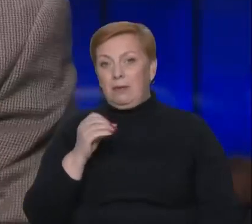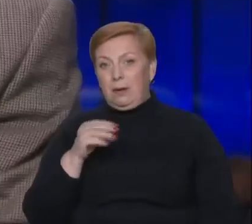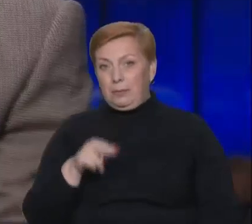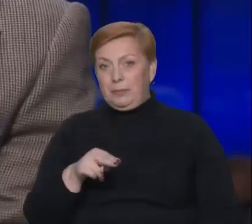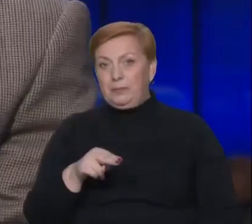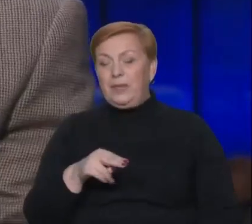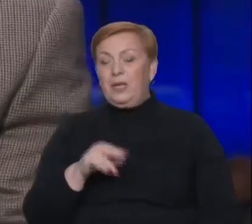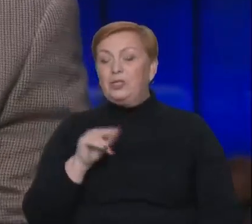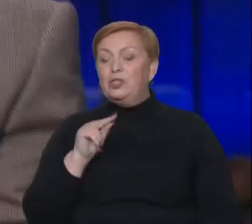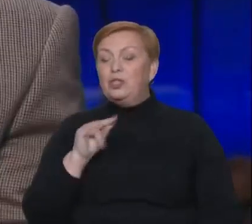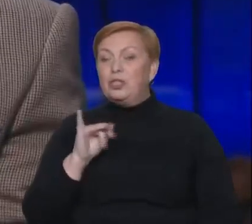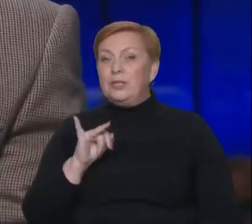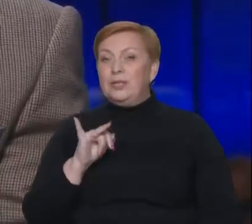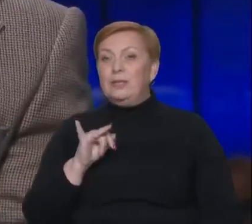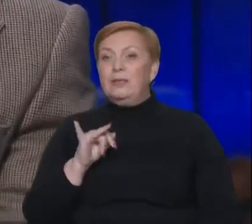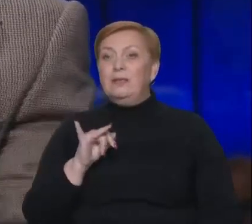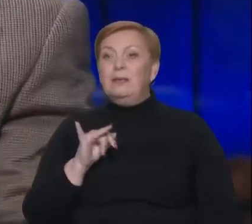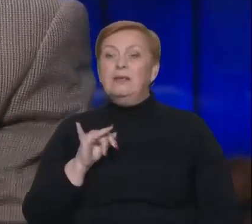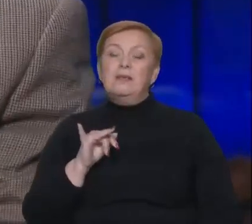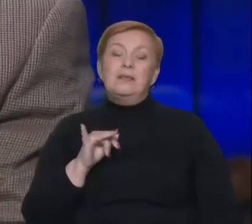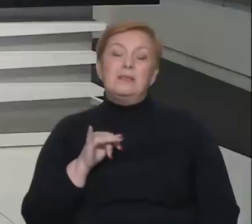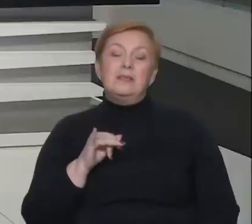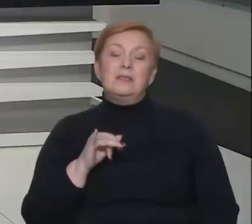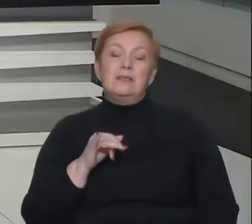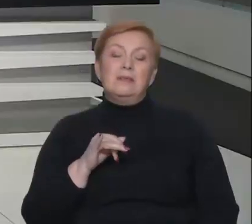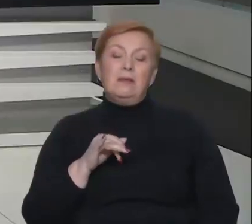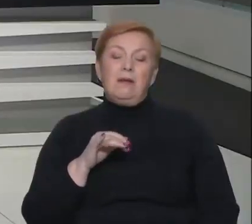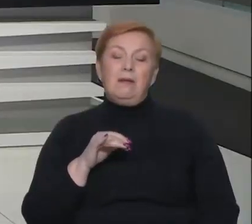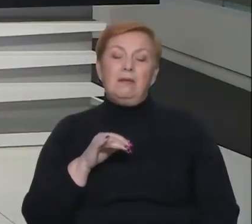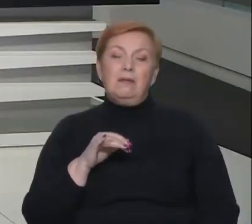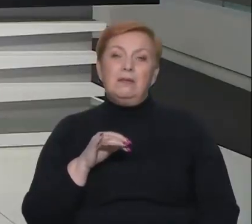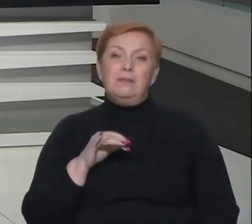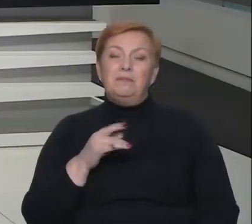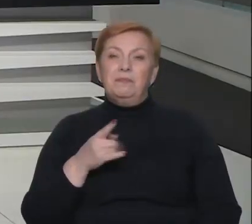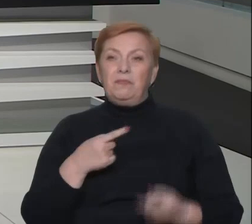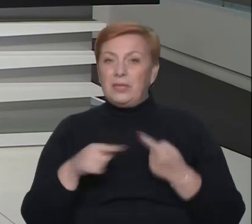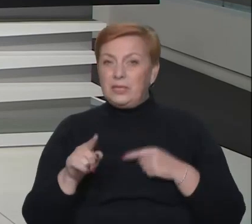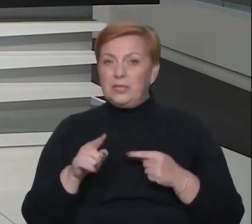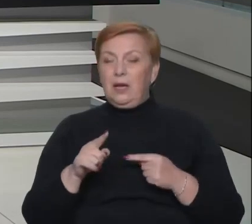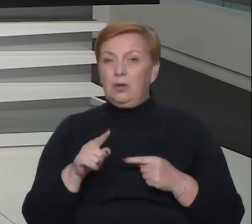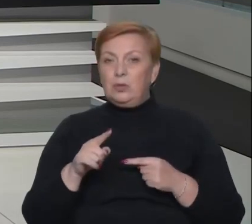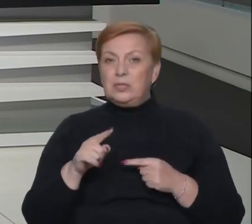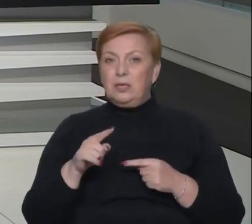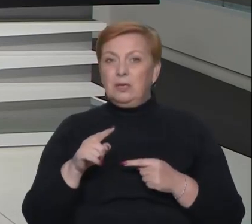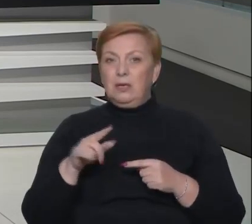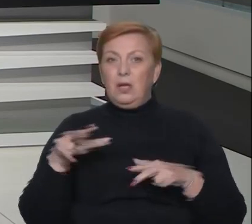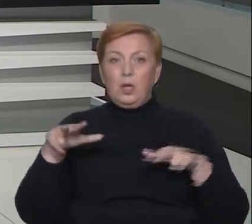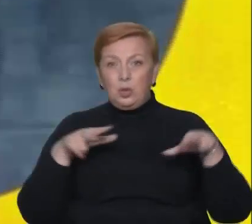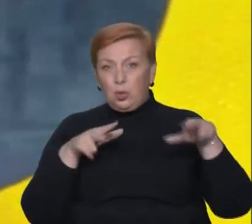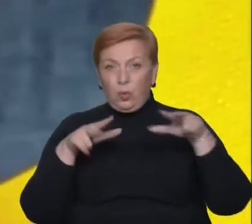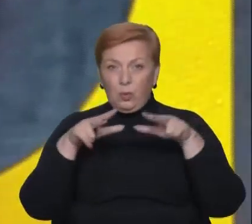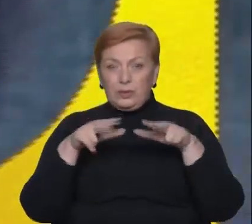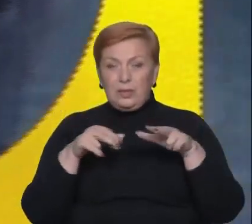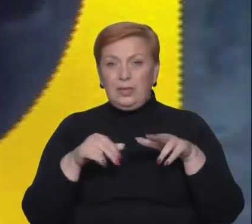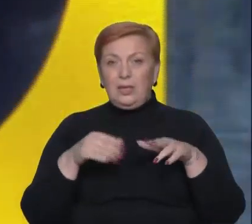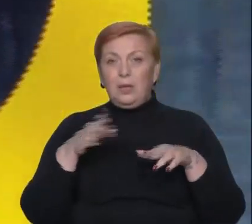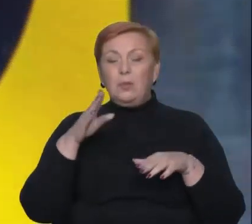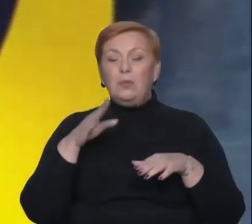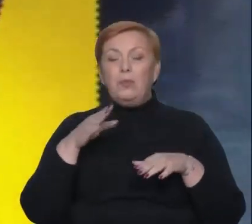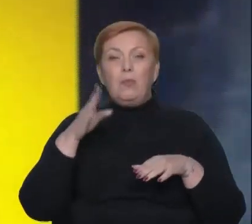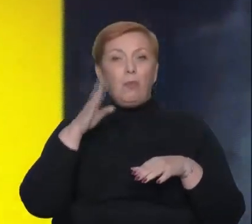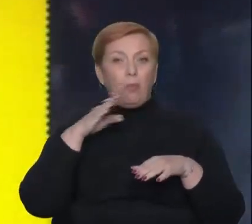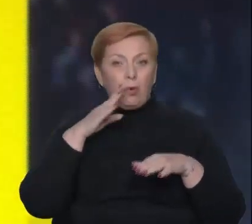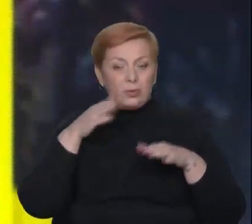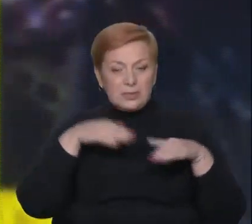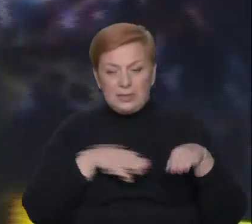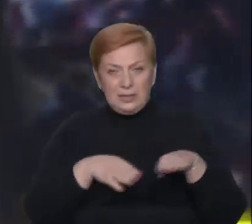боротьби для дронів і для морських дронів? Ну, знов таки, з огляду на те,